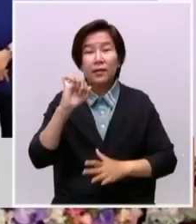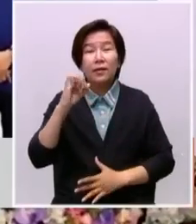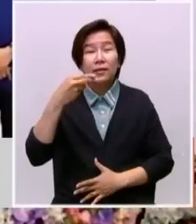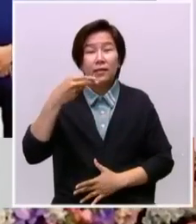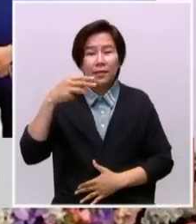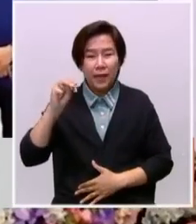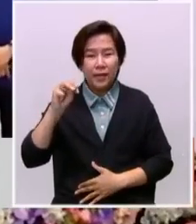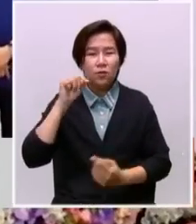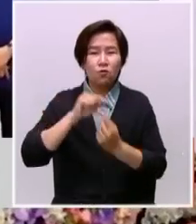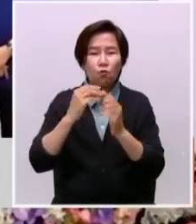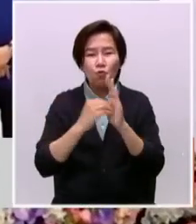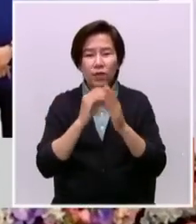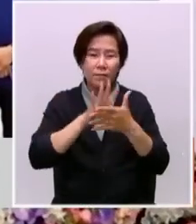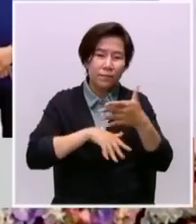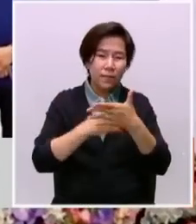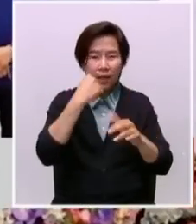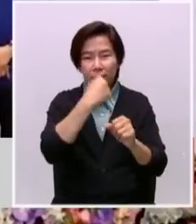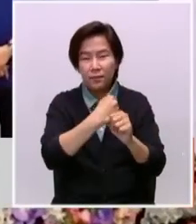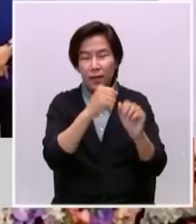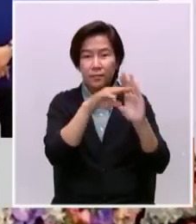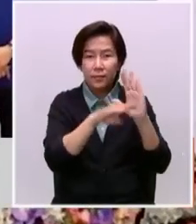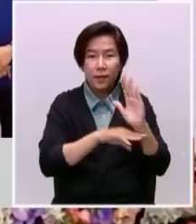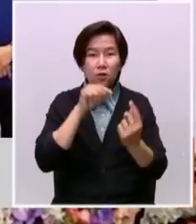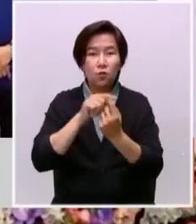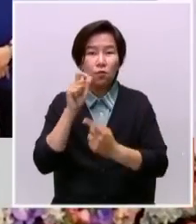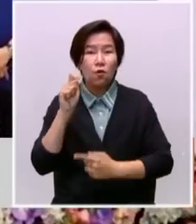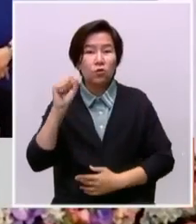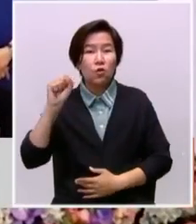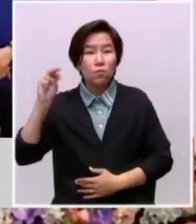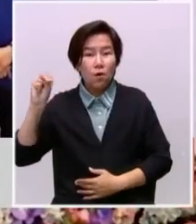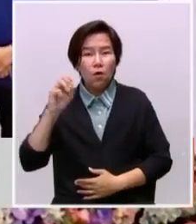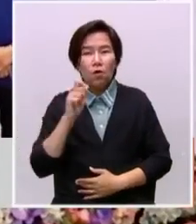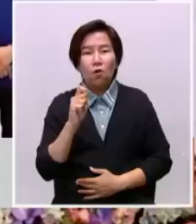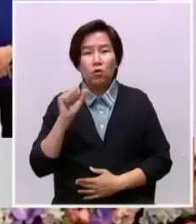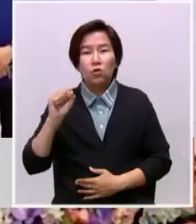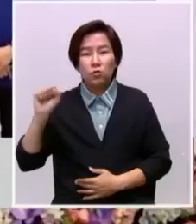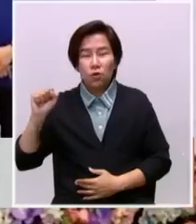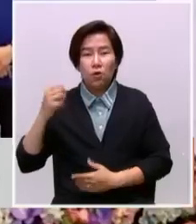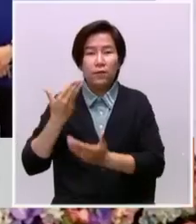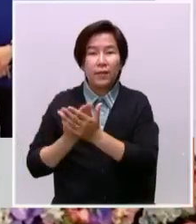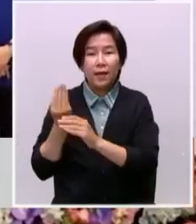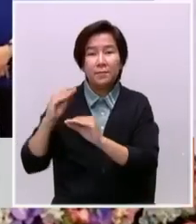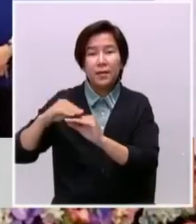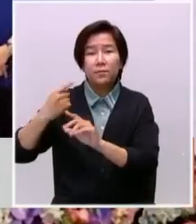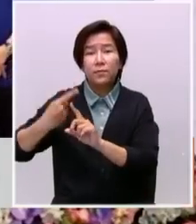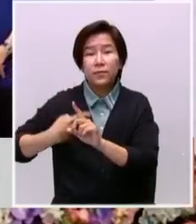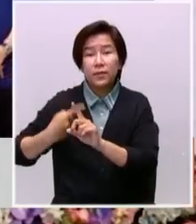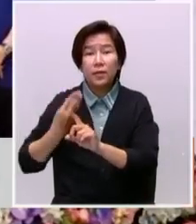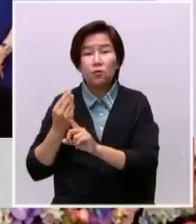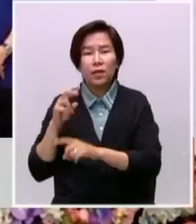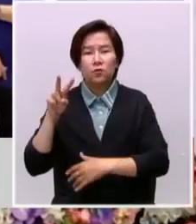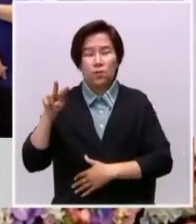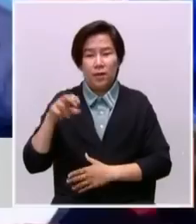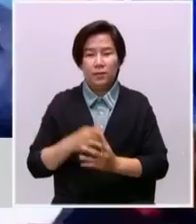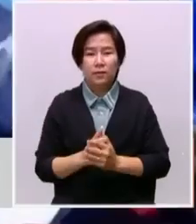นโยบายเพื่อคนกรุงอาทิตการขึ้นค่าตอบแทนอสมและอสสเป็น 2,000บาทต่อเดือนตั๋ว One